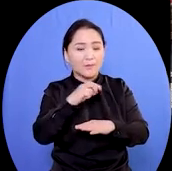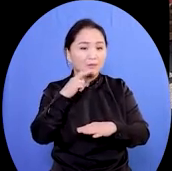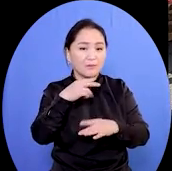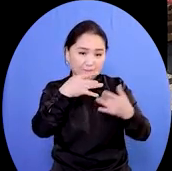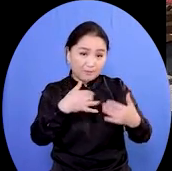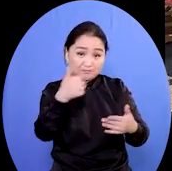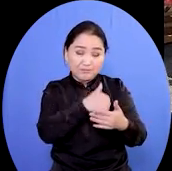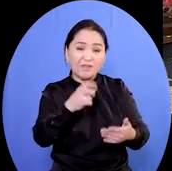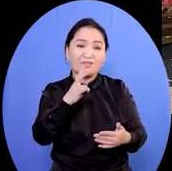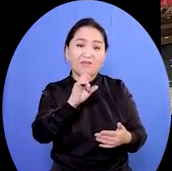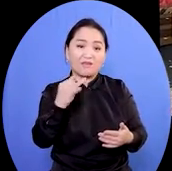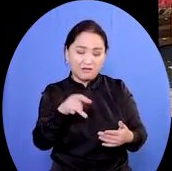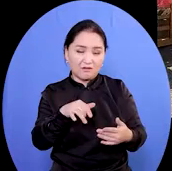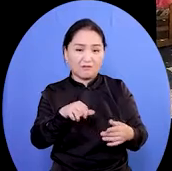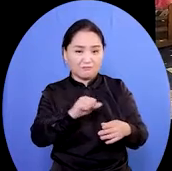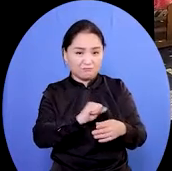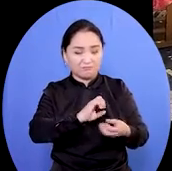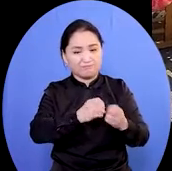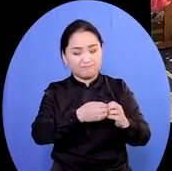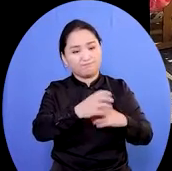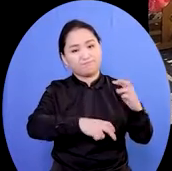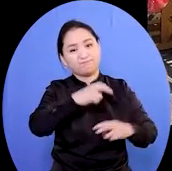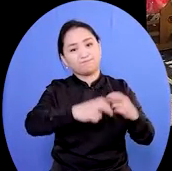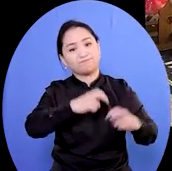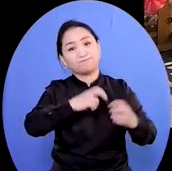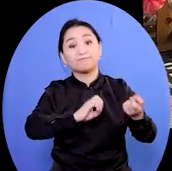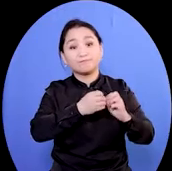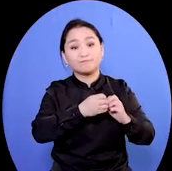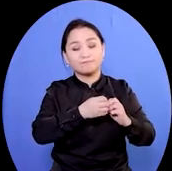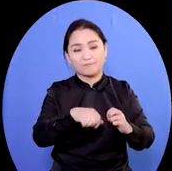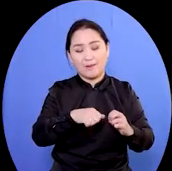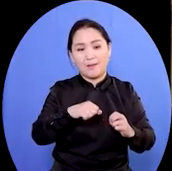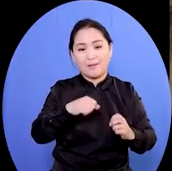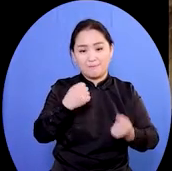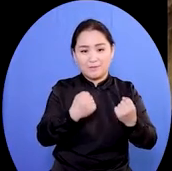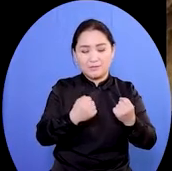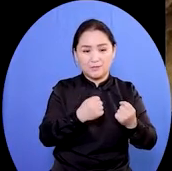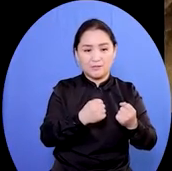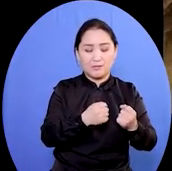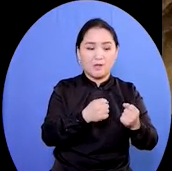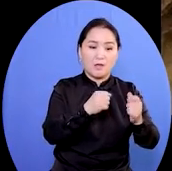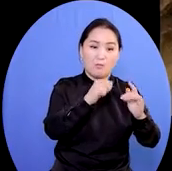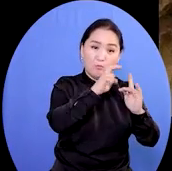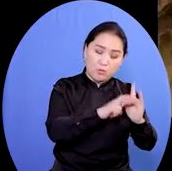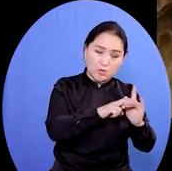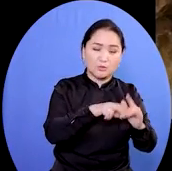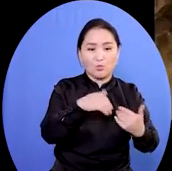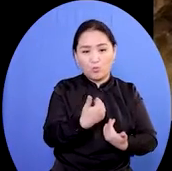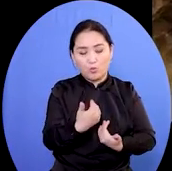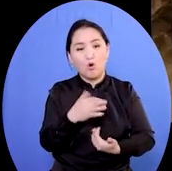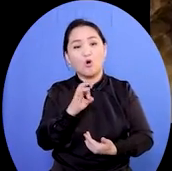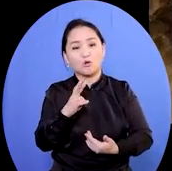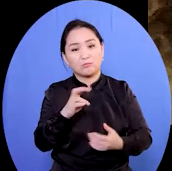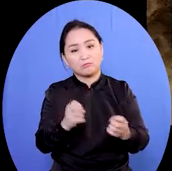тий. Тэгэхээр энэ нэхийгээр боловсруулалтуудыг хийгээд эцсийн шатны бүтээгдэхүүн одоо машины бүрээс тий, суудлын бүрээсүүд хүүхдийн